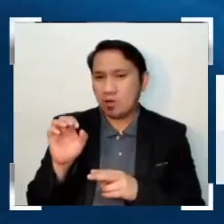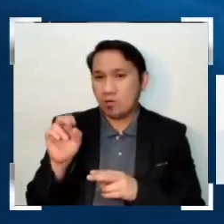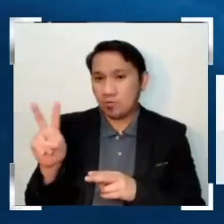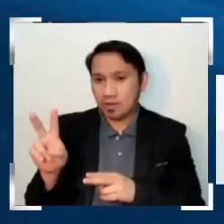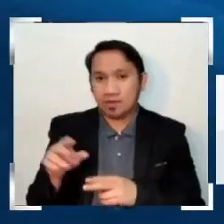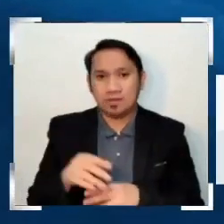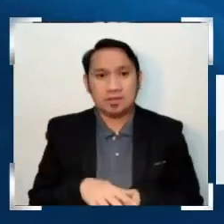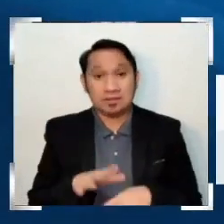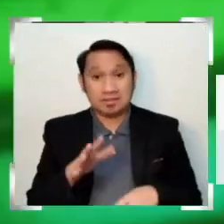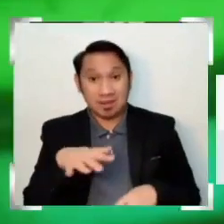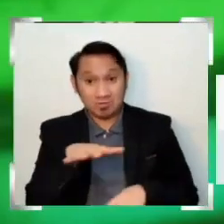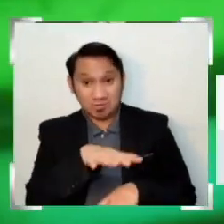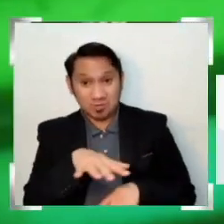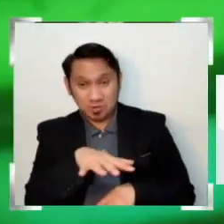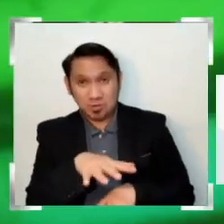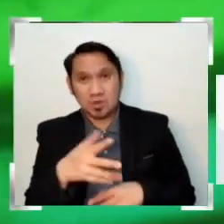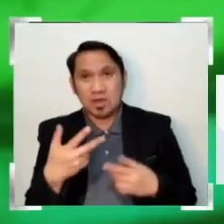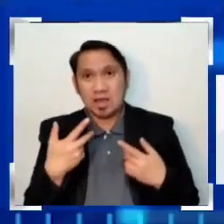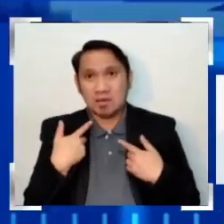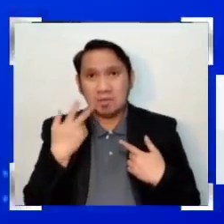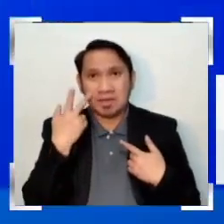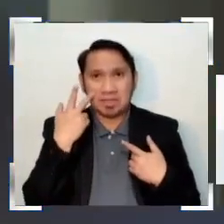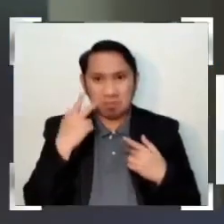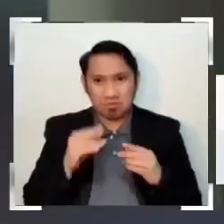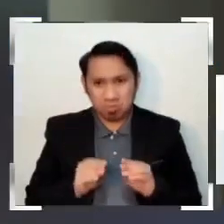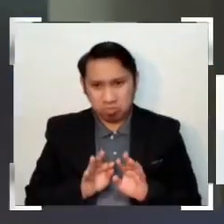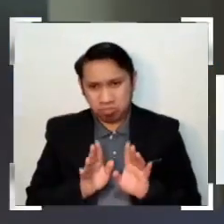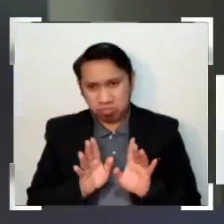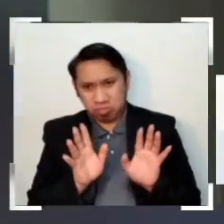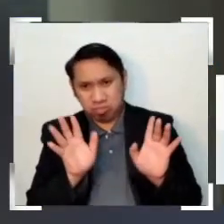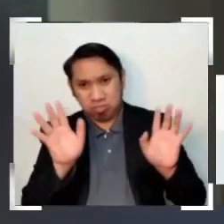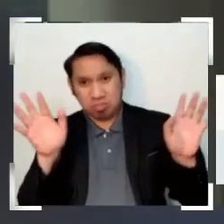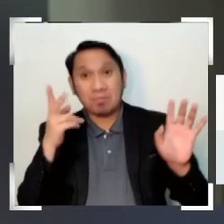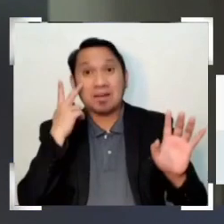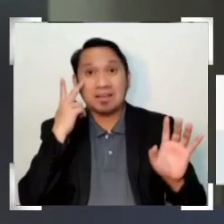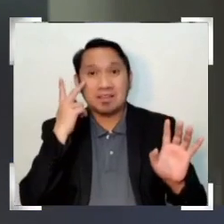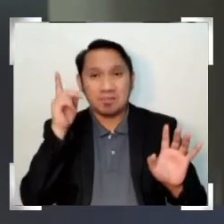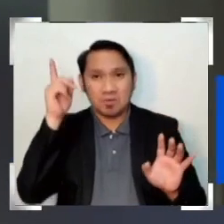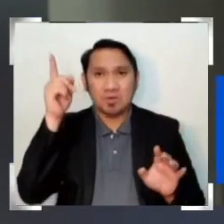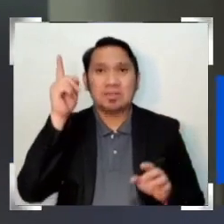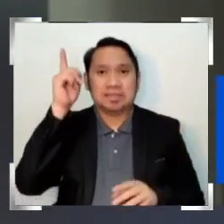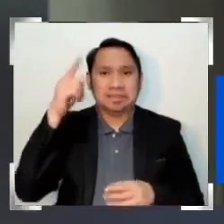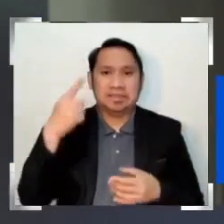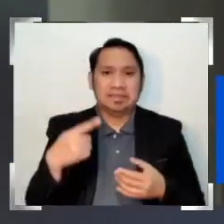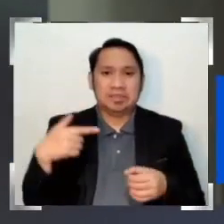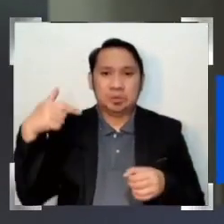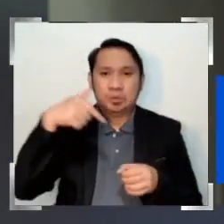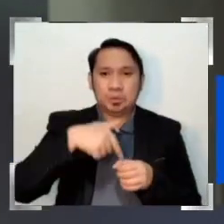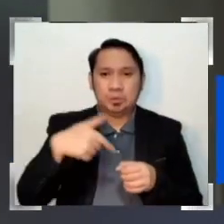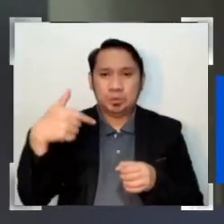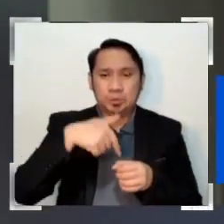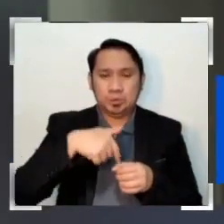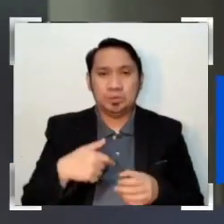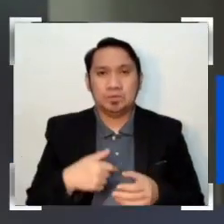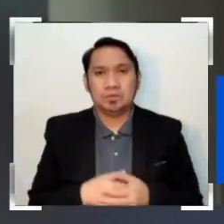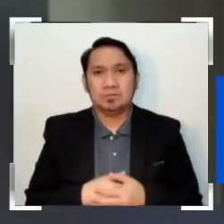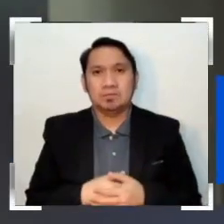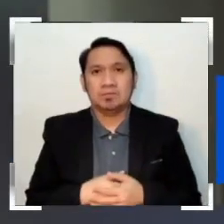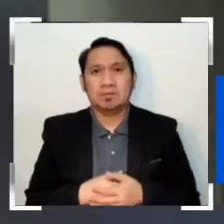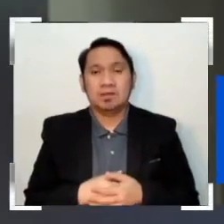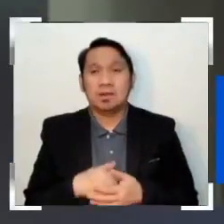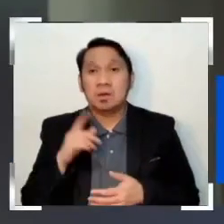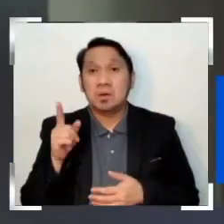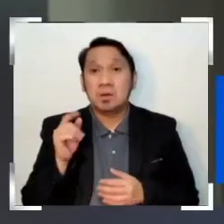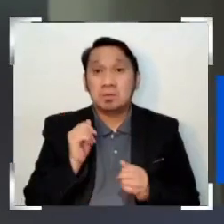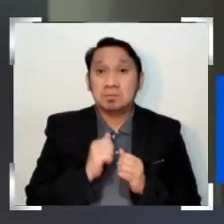ang nakitaan ng pagtagas ng langis. No findings of oil leaks from the fuel service tanks, meaning yan yung